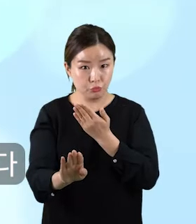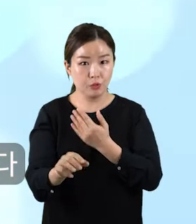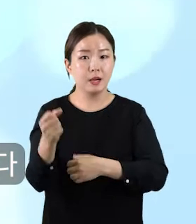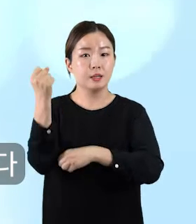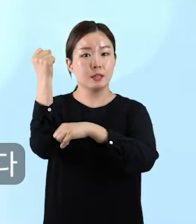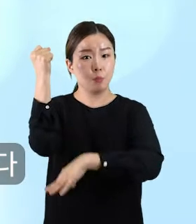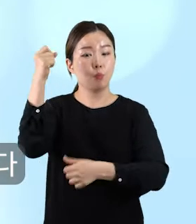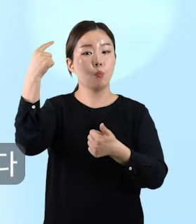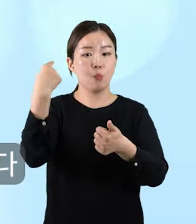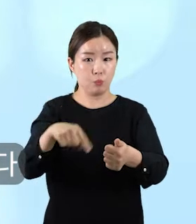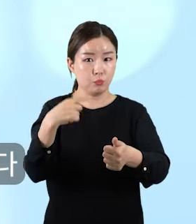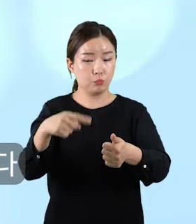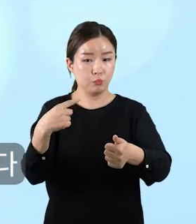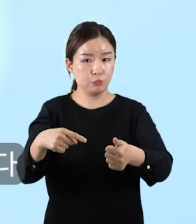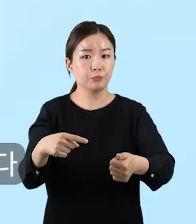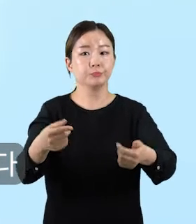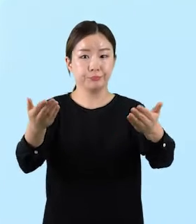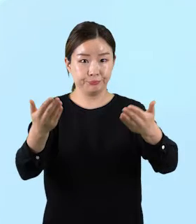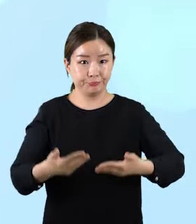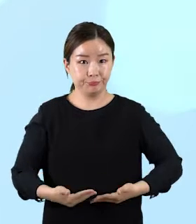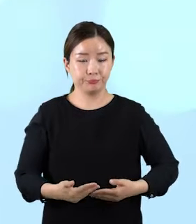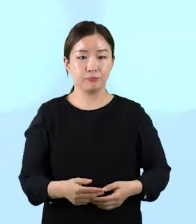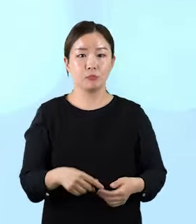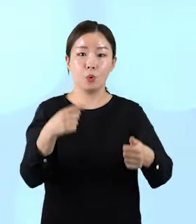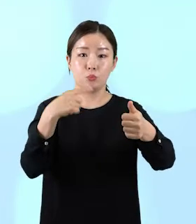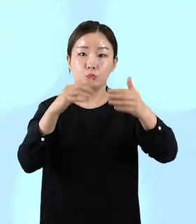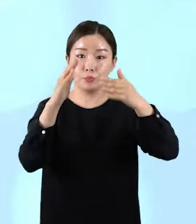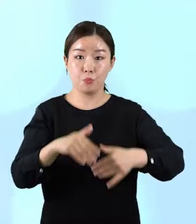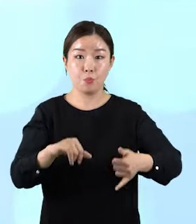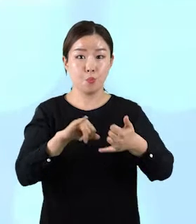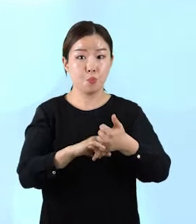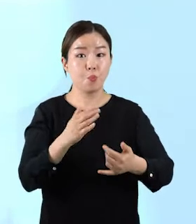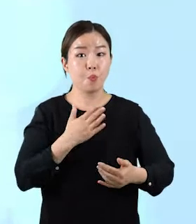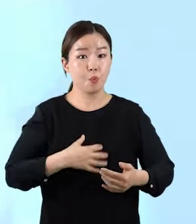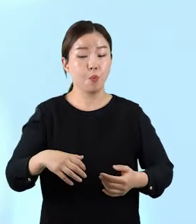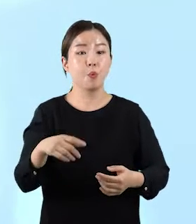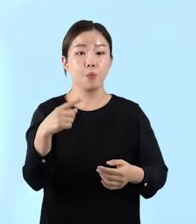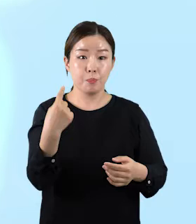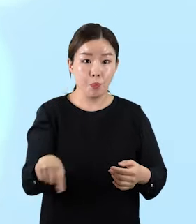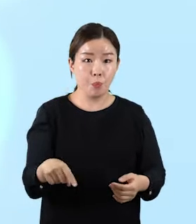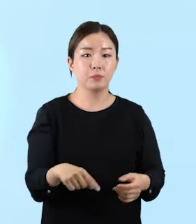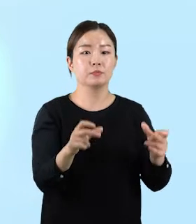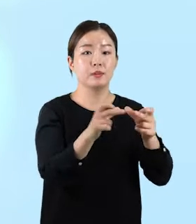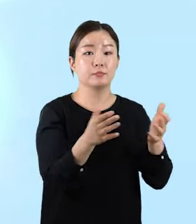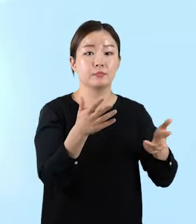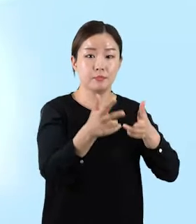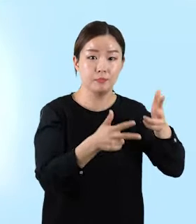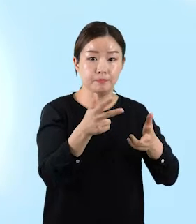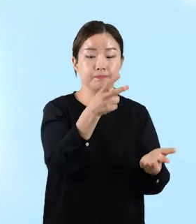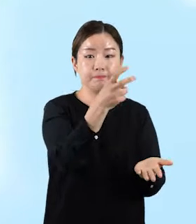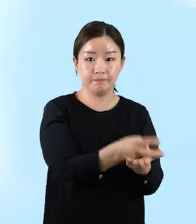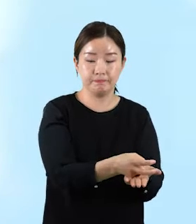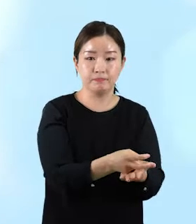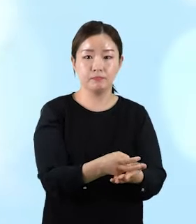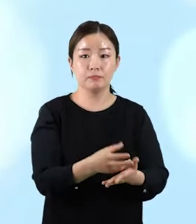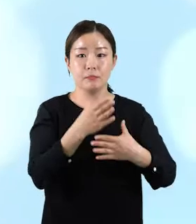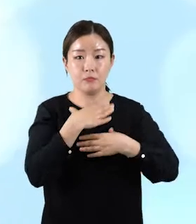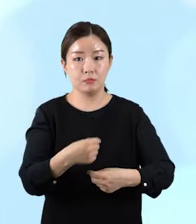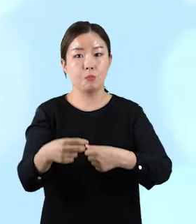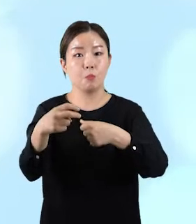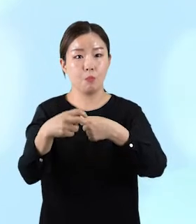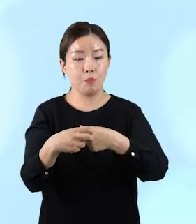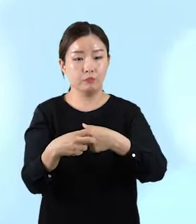내 기본 교육을 받습니다. 교육 내용은 꼭 알아야 하는 장애인 일자리 사업 지침,